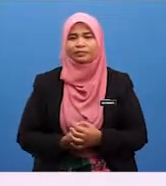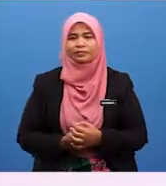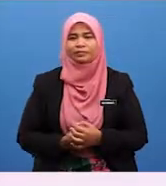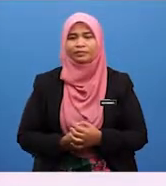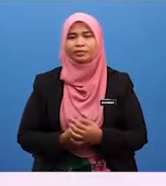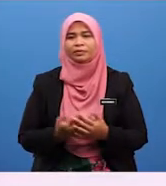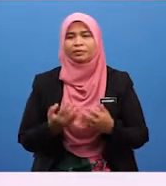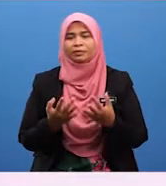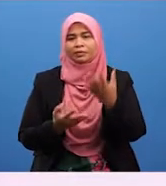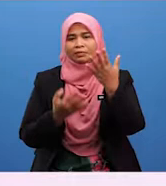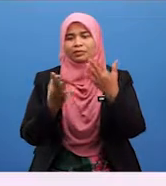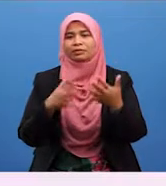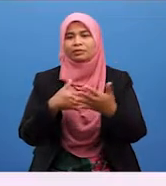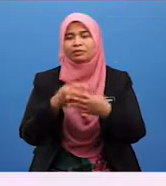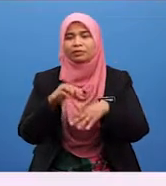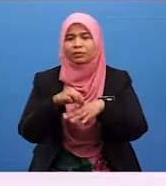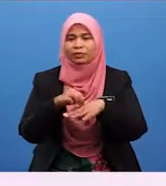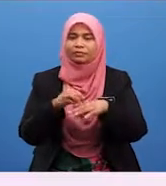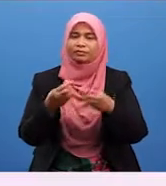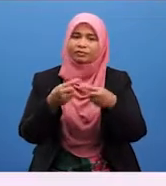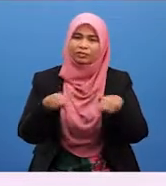Api membakar sehingga menggugurkan kulit.